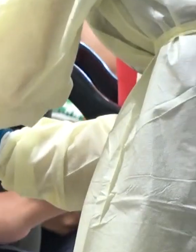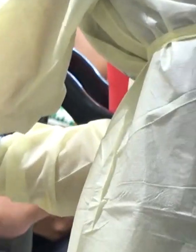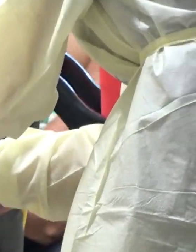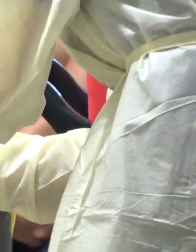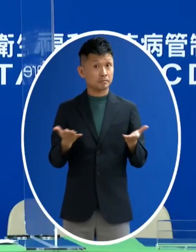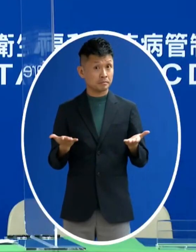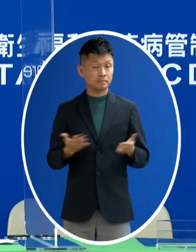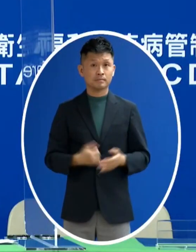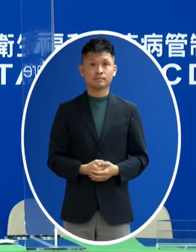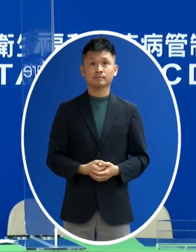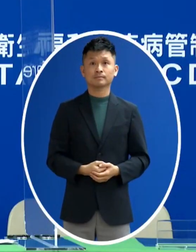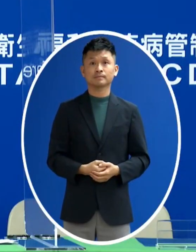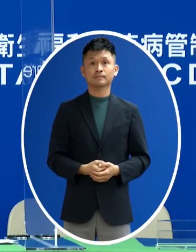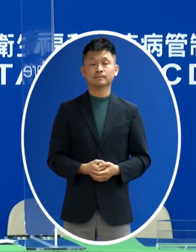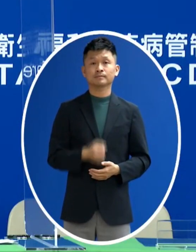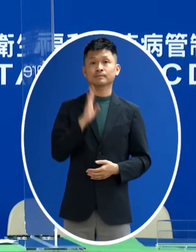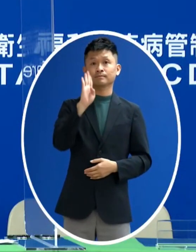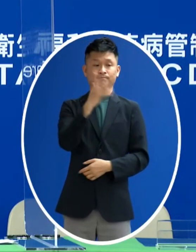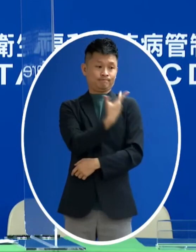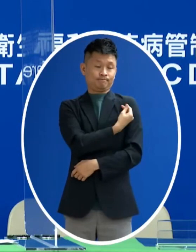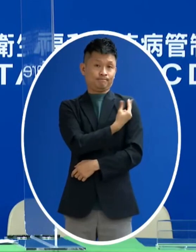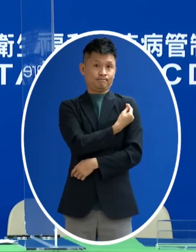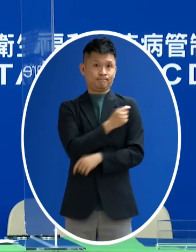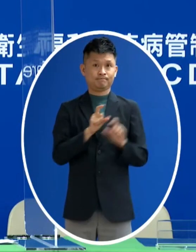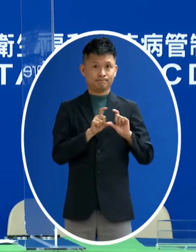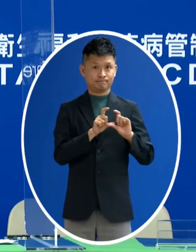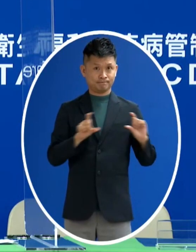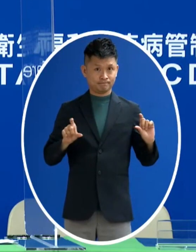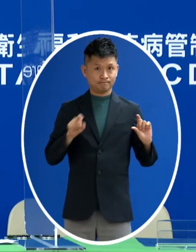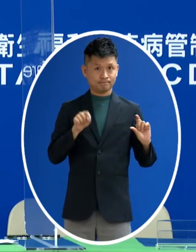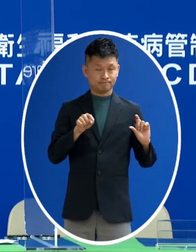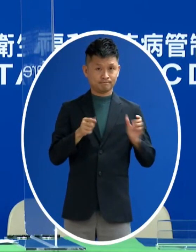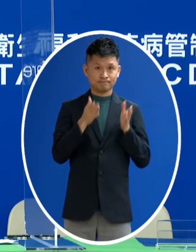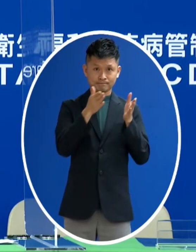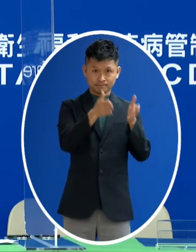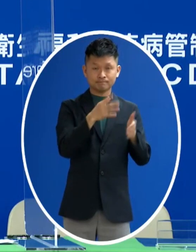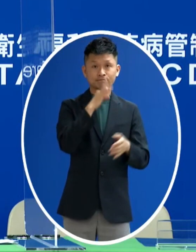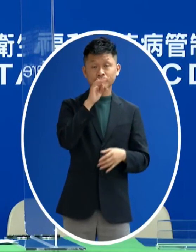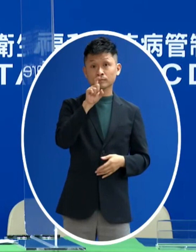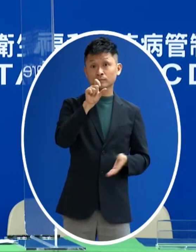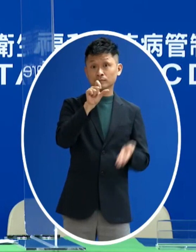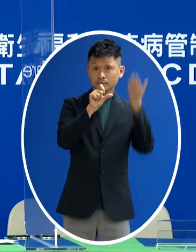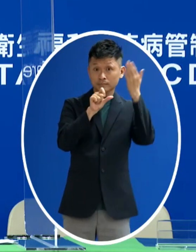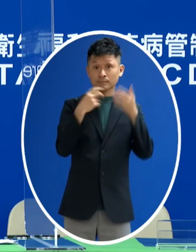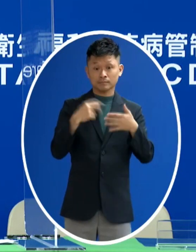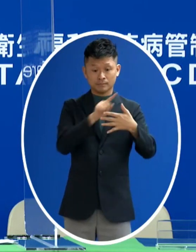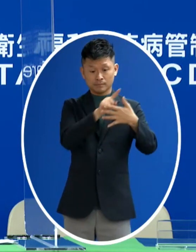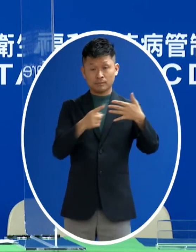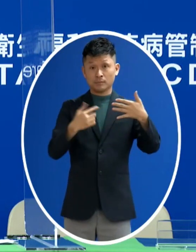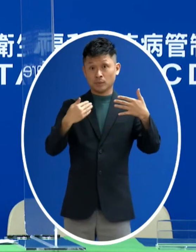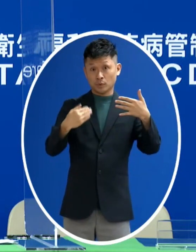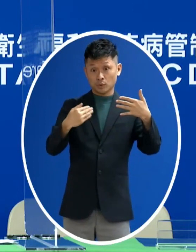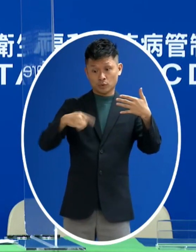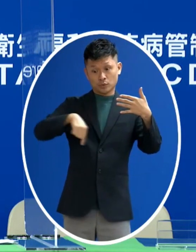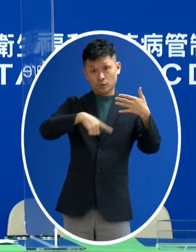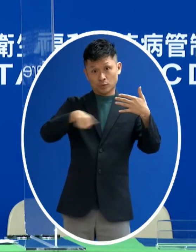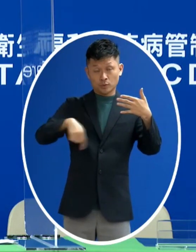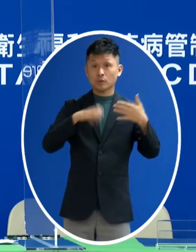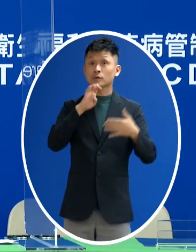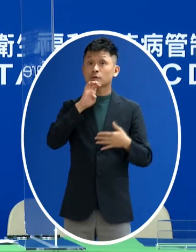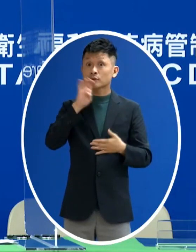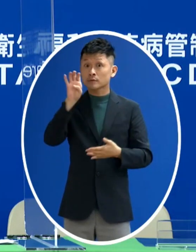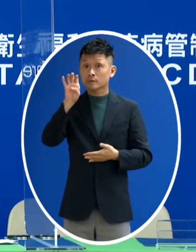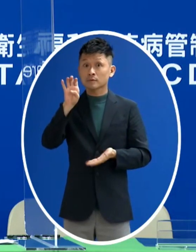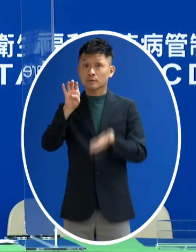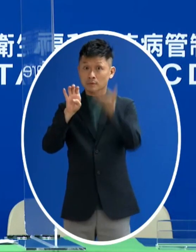就会再往下。 有关 BNT 的部分，目前就是给65岁以上，还有第九类，40岁以